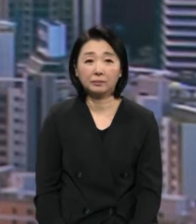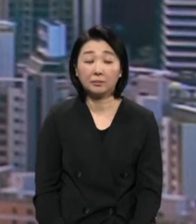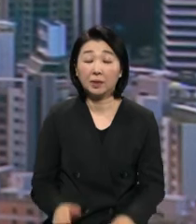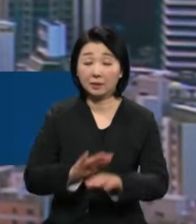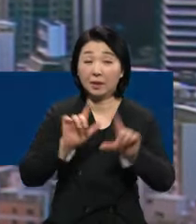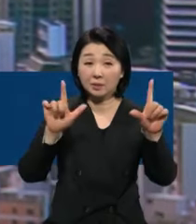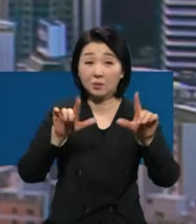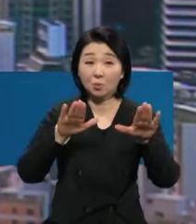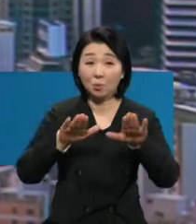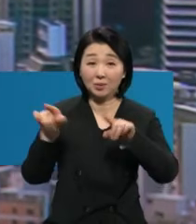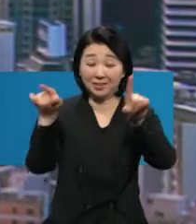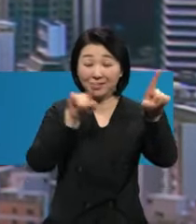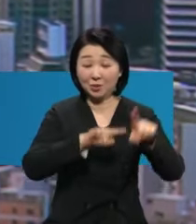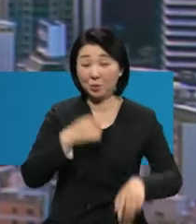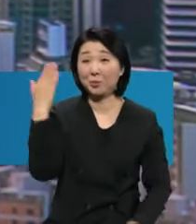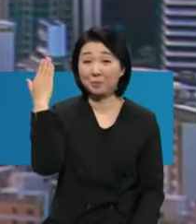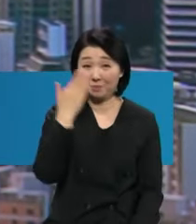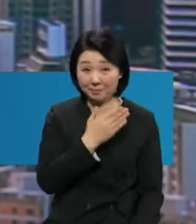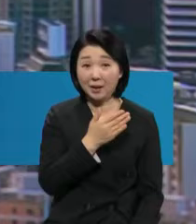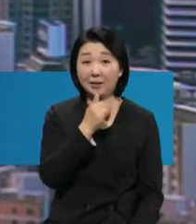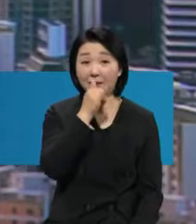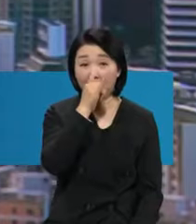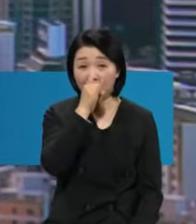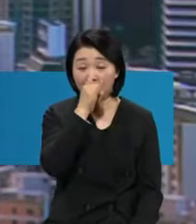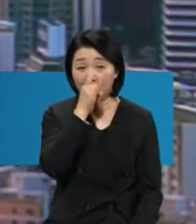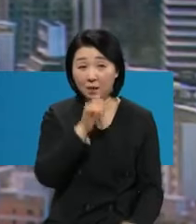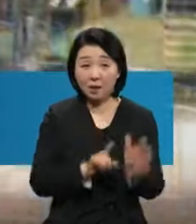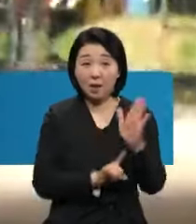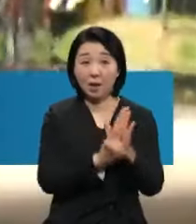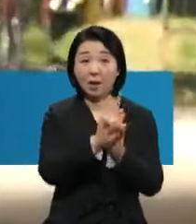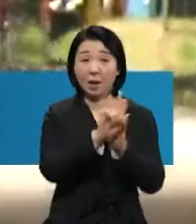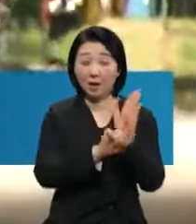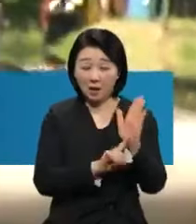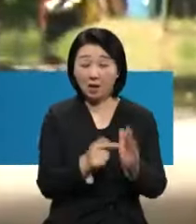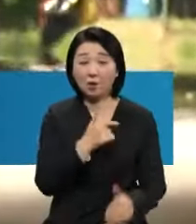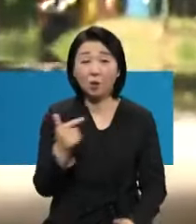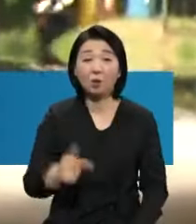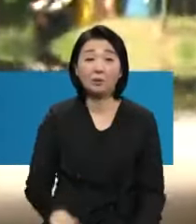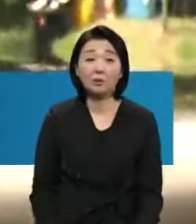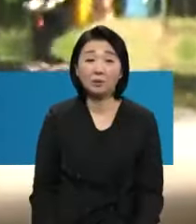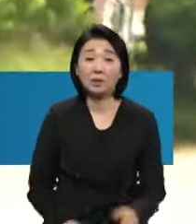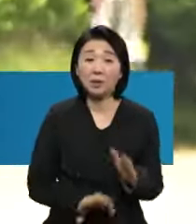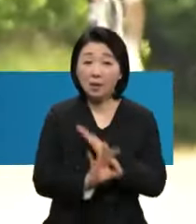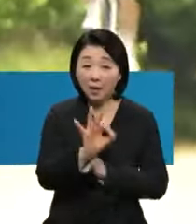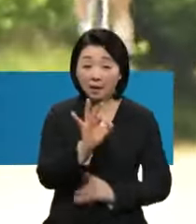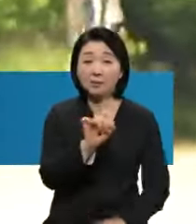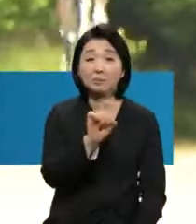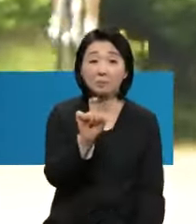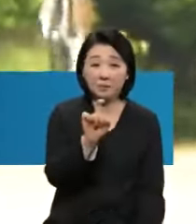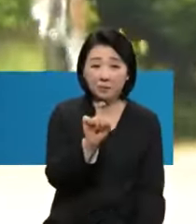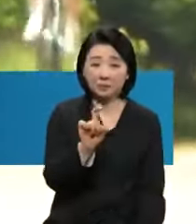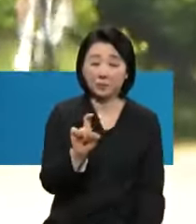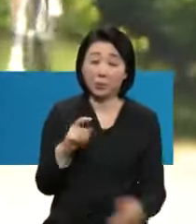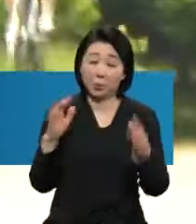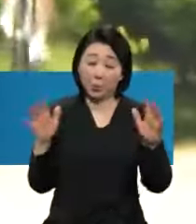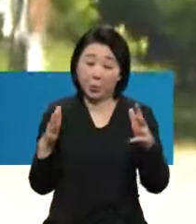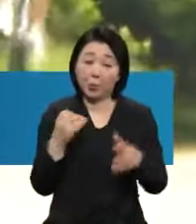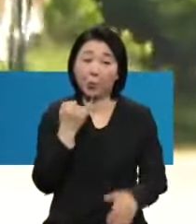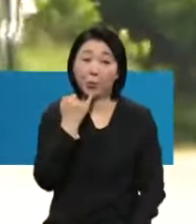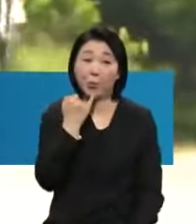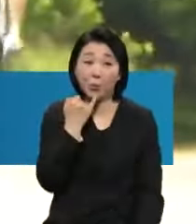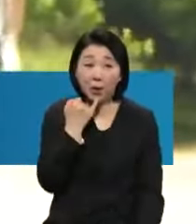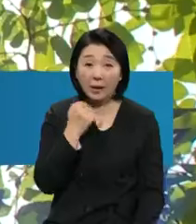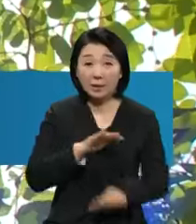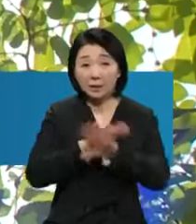날씨입니다. 오늘은 전국이 대체로 맑은 가운데 일교차가 크겠습니다. 아침 기온은 10도 안팎으로 선선하지만 낮